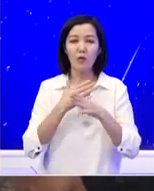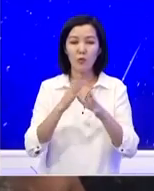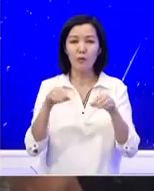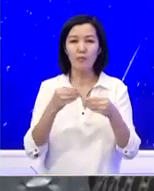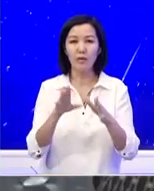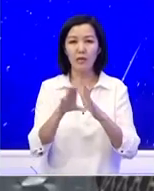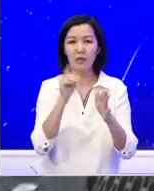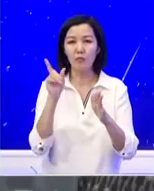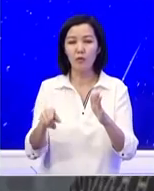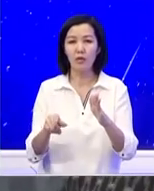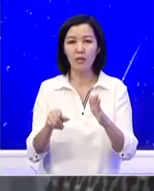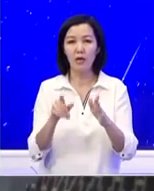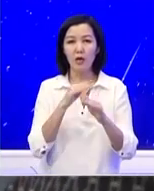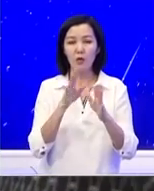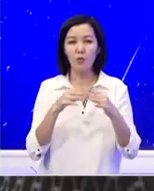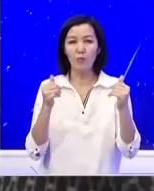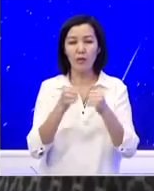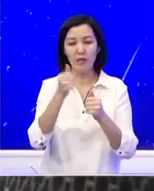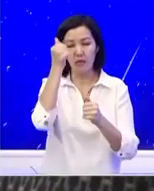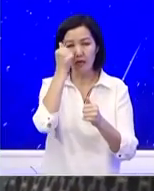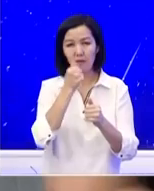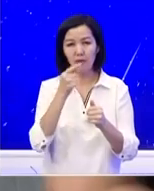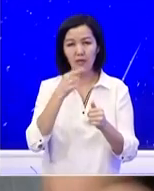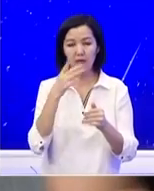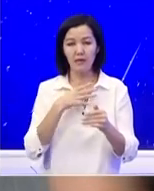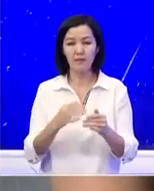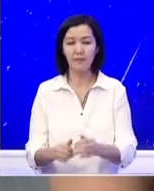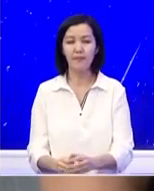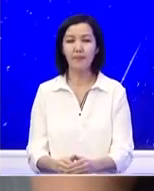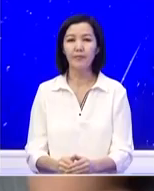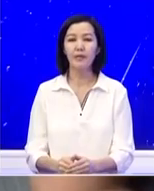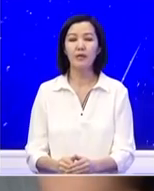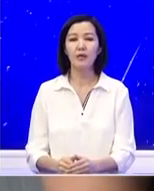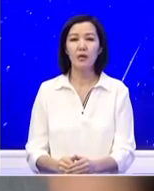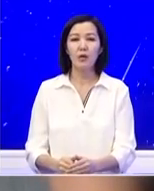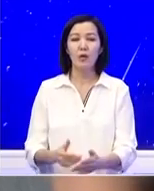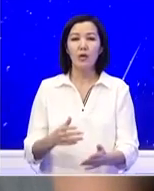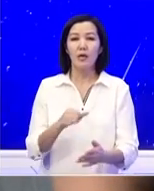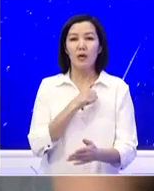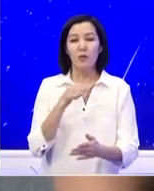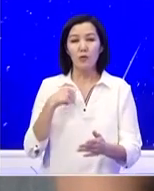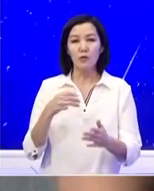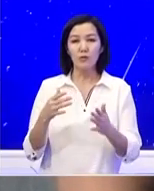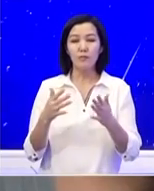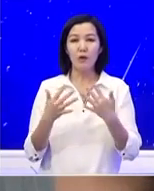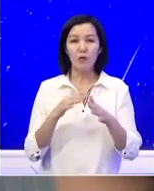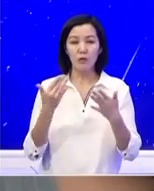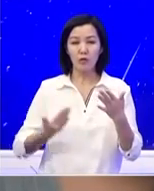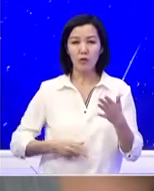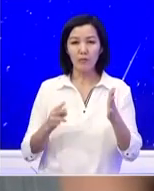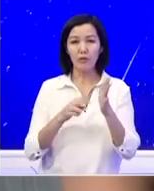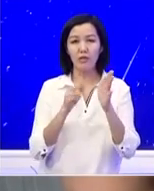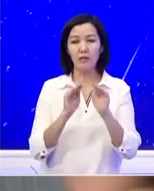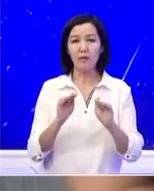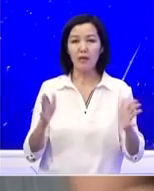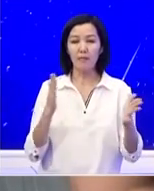қалаулысына көп балалы отбасының алғысы зор. Мен осы Ұзынағаш ауылында тұрамын. Жеті балам бар. Ораза